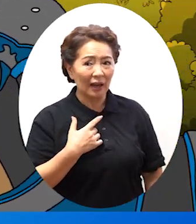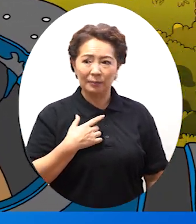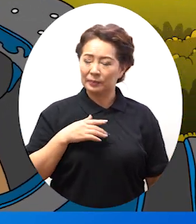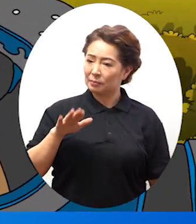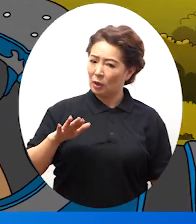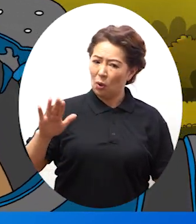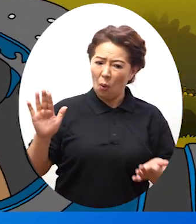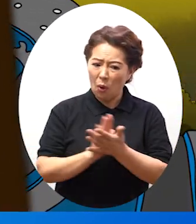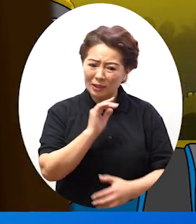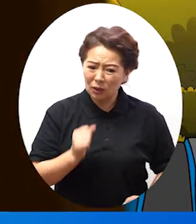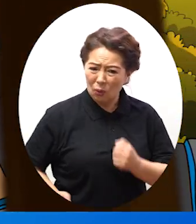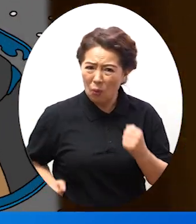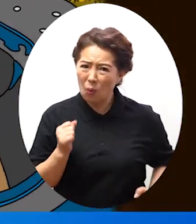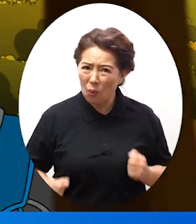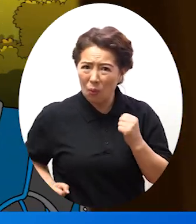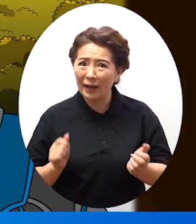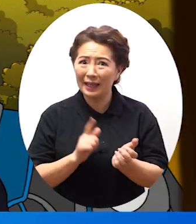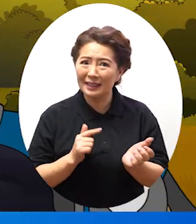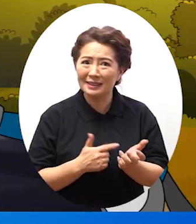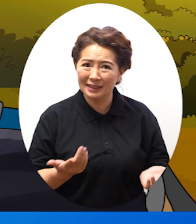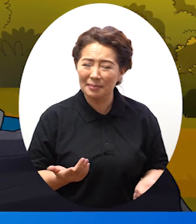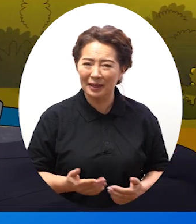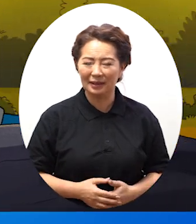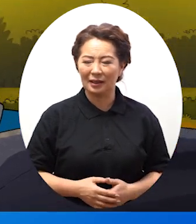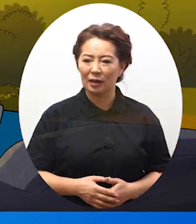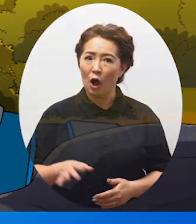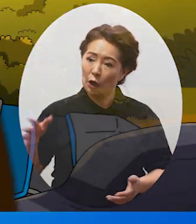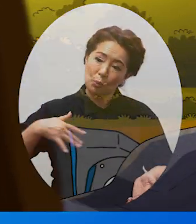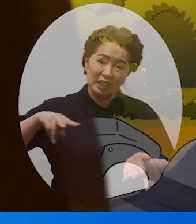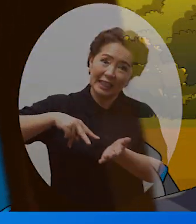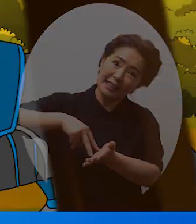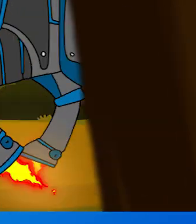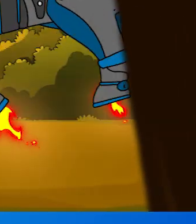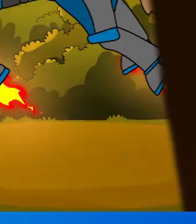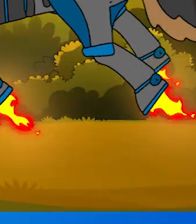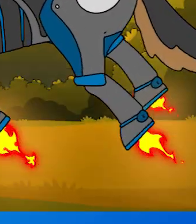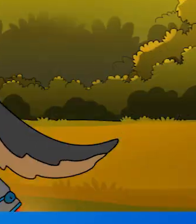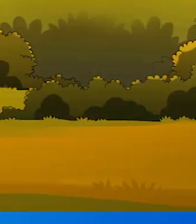арай хурдан гүйхгүй бол гүйцэхгүй юм байна. Басраа хідүүлээ нисээ.